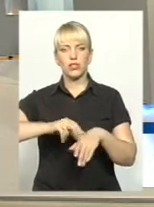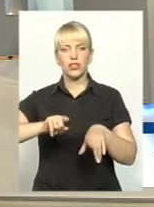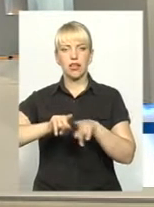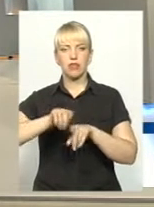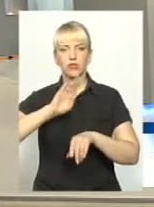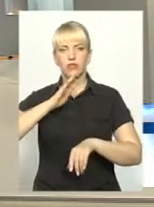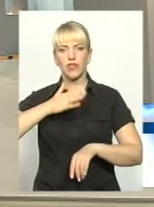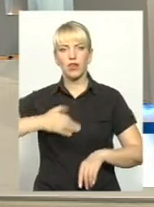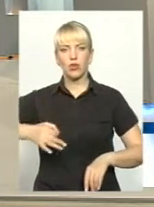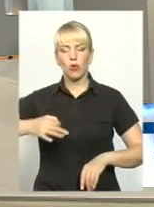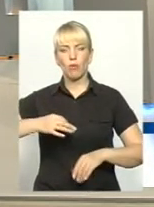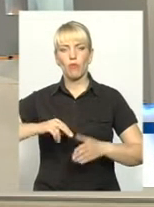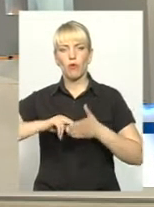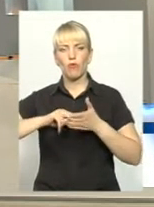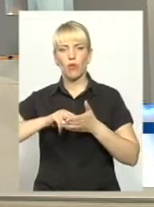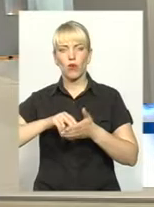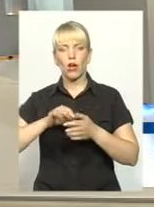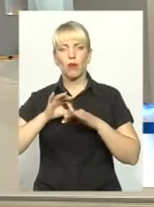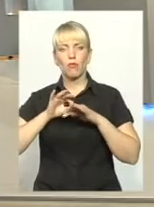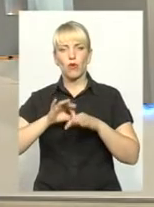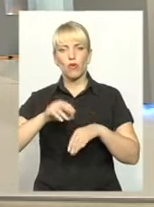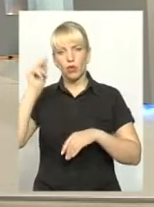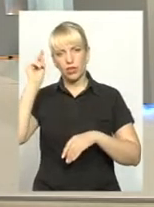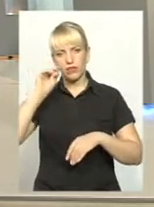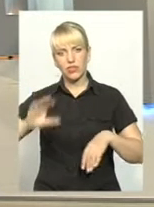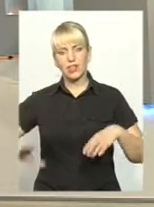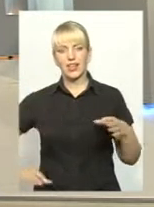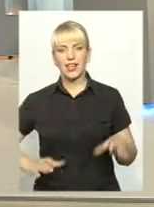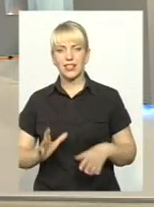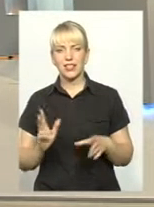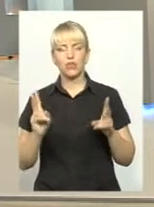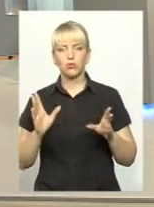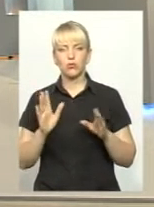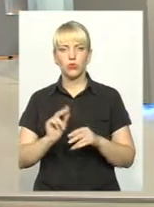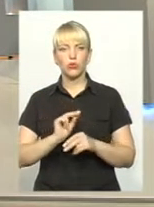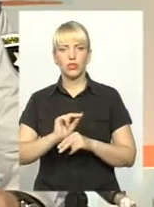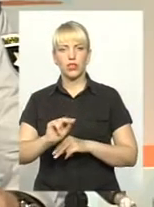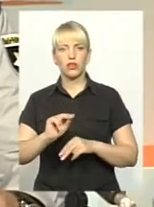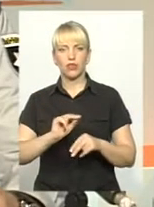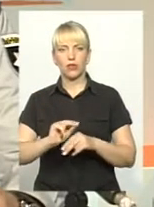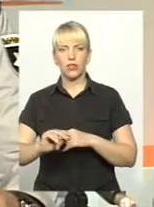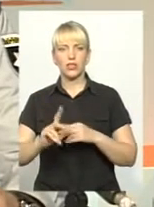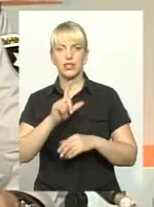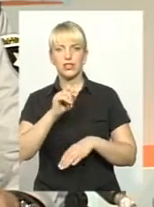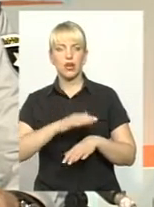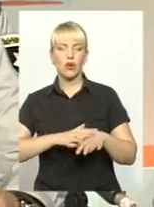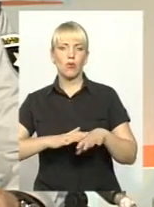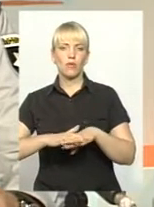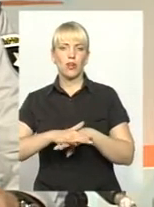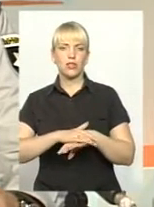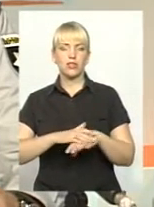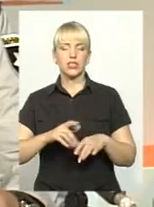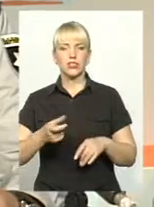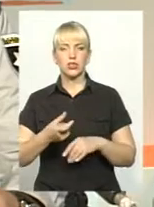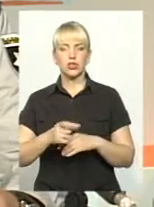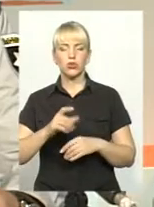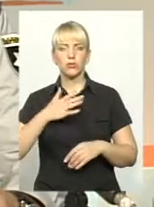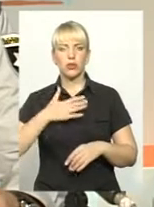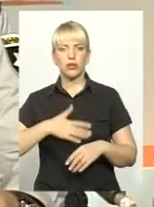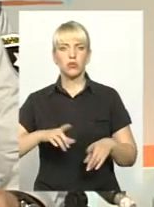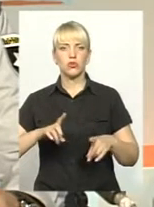проходять навчання тренери, які будуть проводити відповідні тренінги з громадськістю. І дуже приємно, що